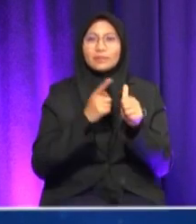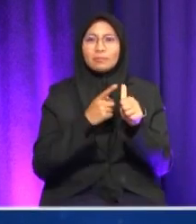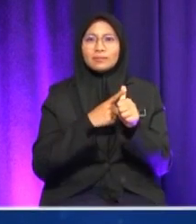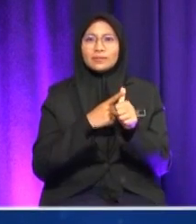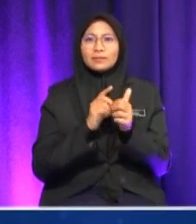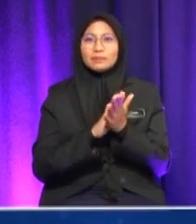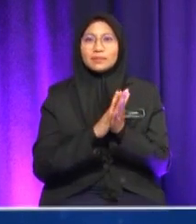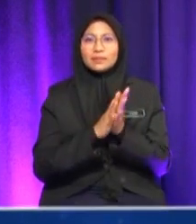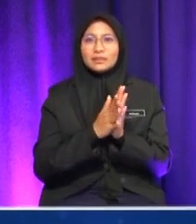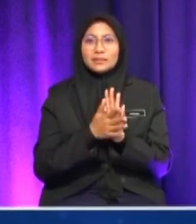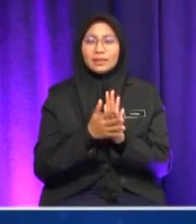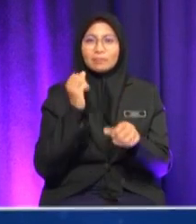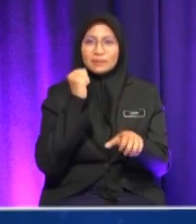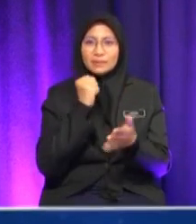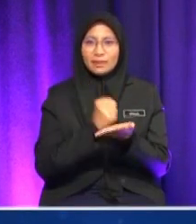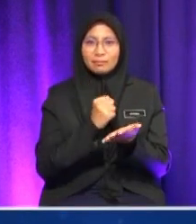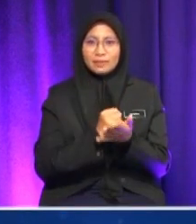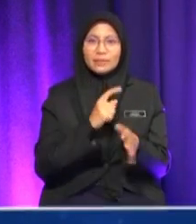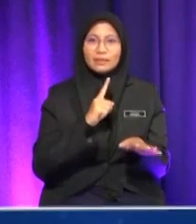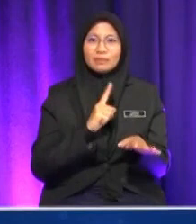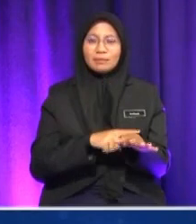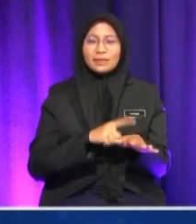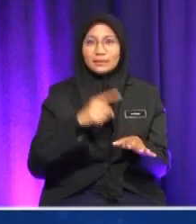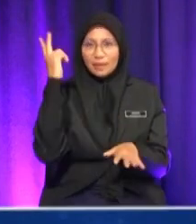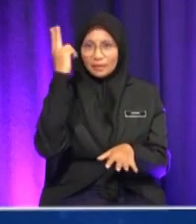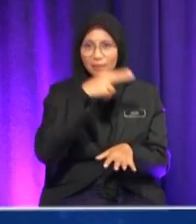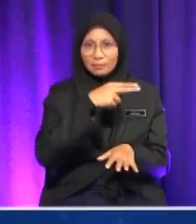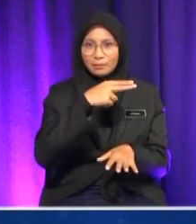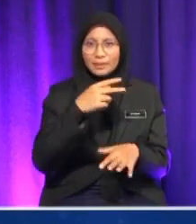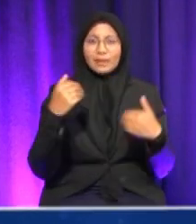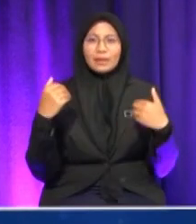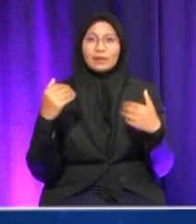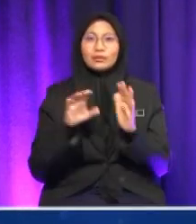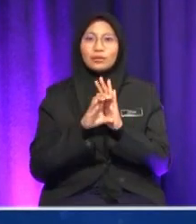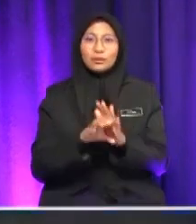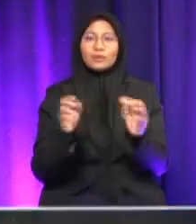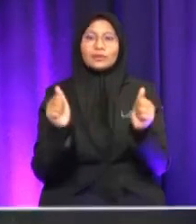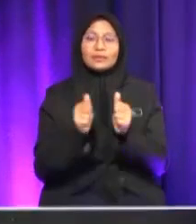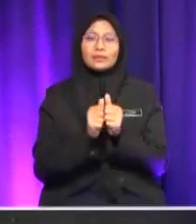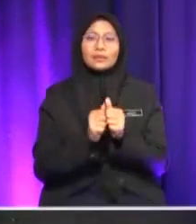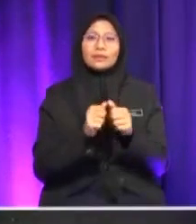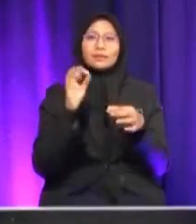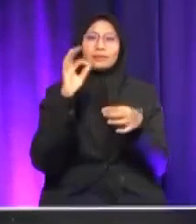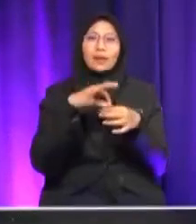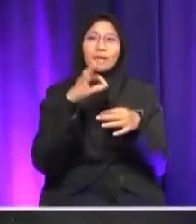hadapan. Contohnya, amalan menabung. Kalau kita lihat, di depan kita cikgu telah pun membawa tabung. Tabung merupakan